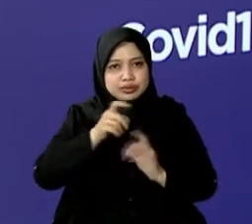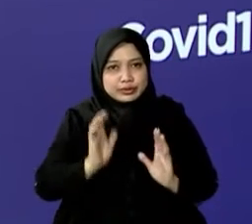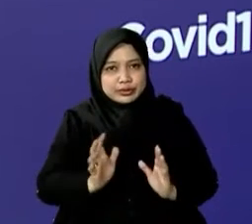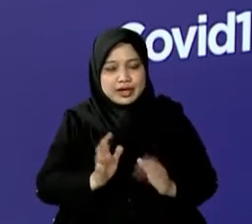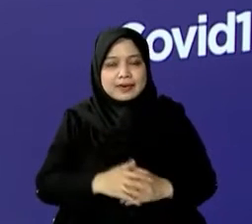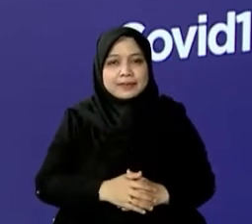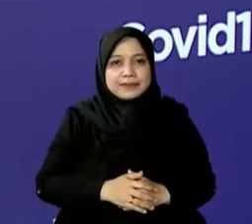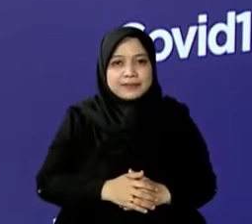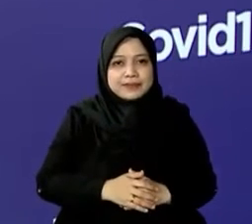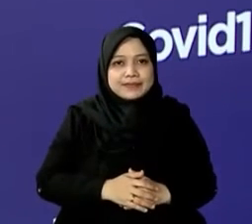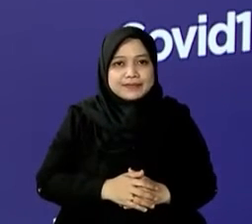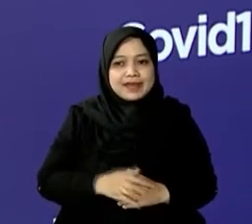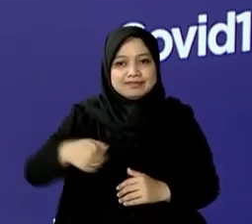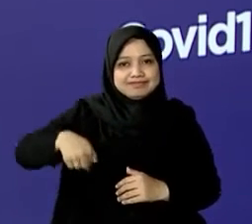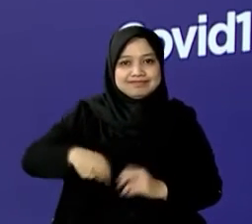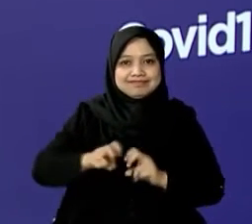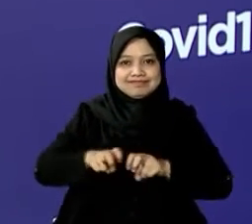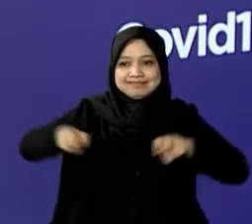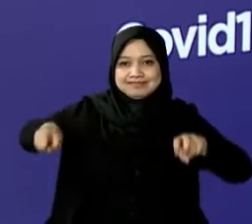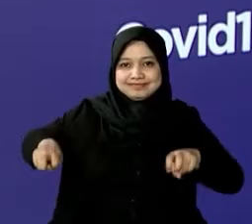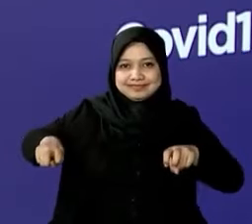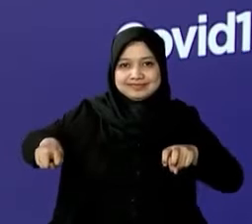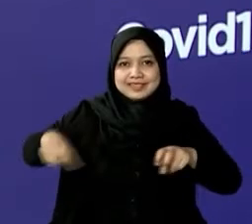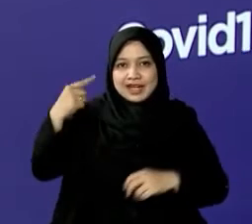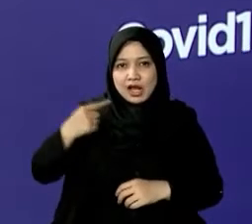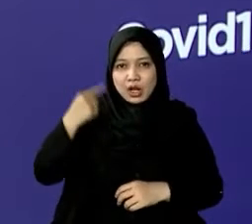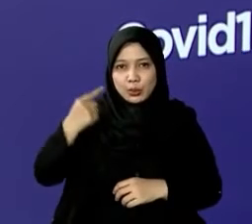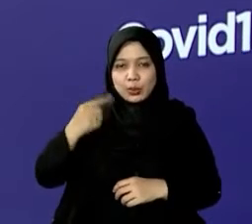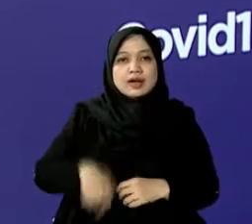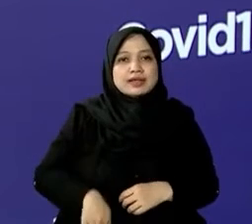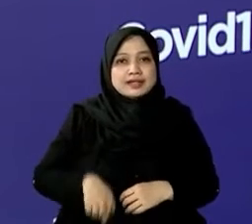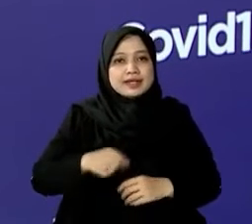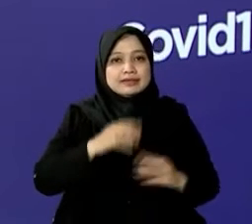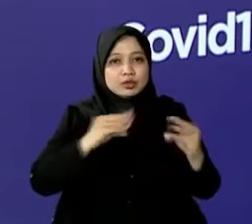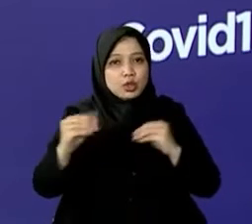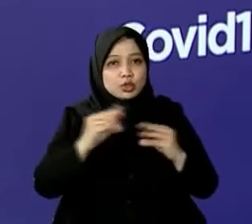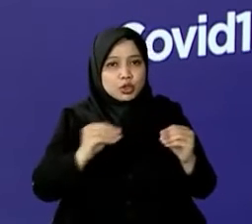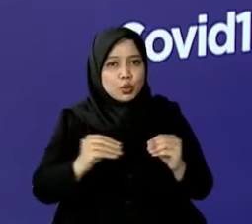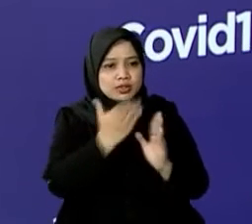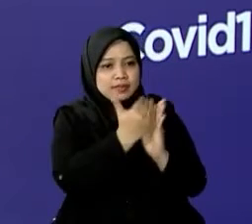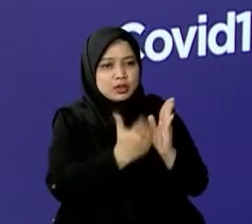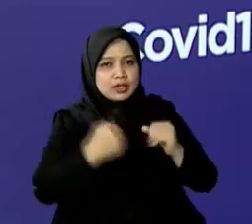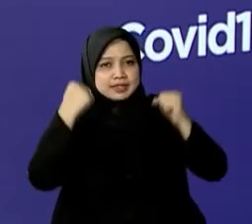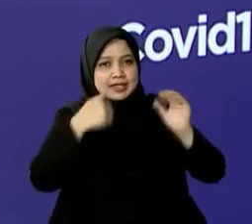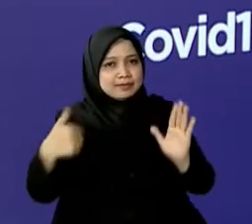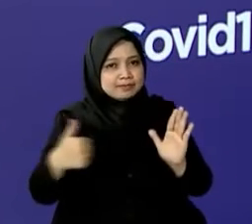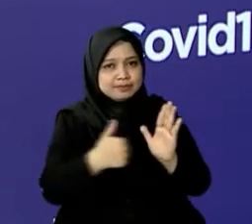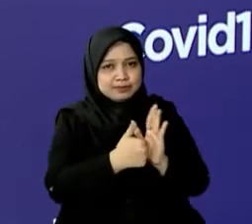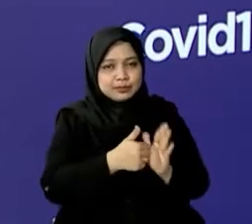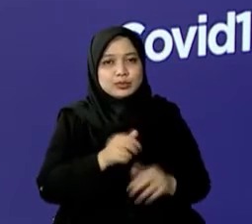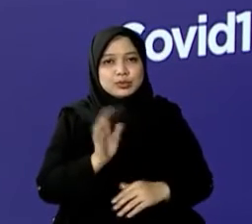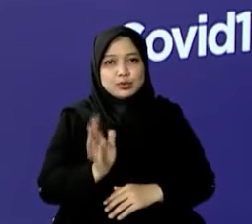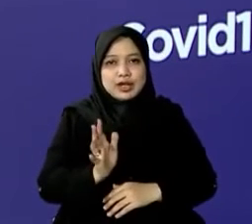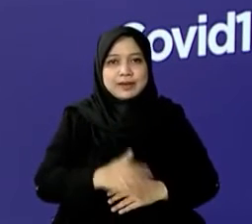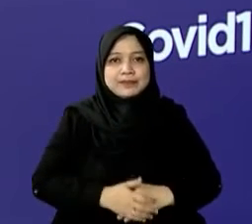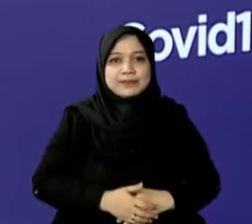dan kami juga senantiasa menjaga jarak toko ini juga memperhatikan protokol kesehatan yang ditujukan untuk semua kalangan untuk itu